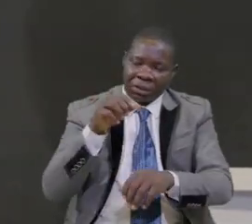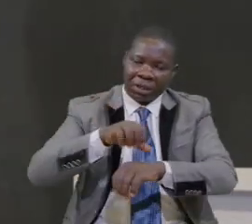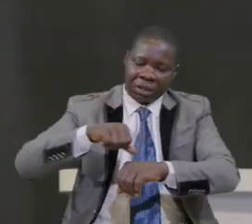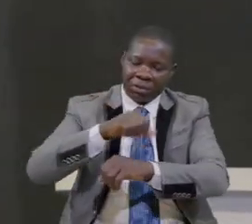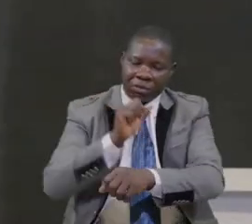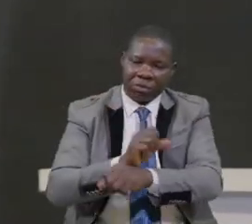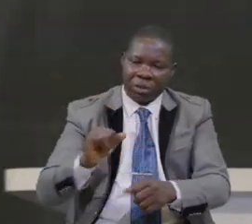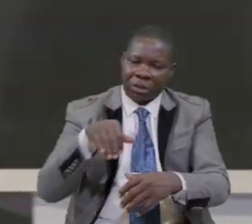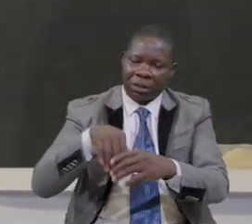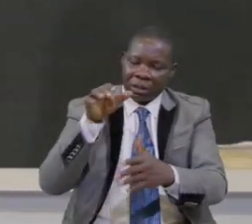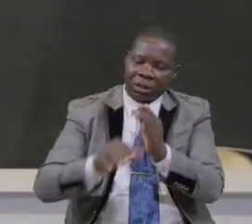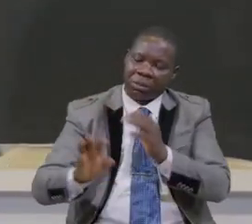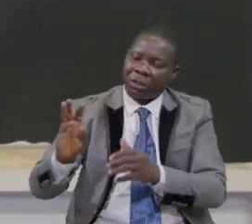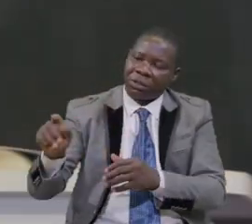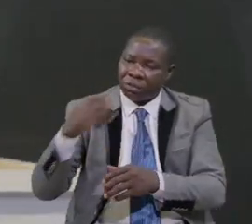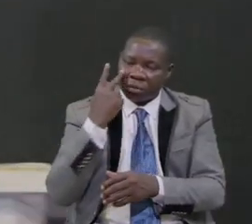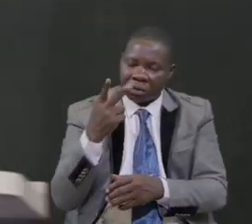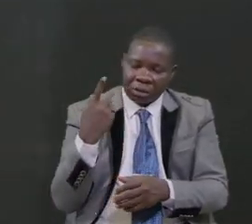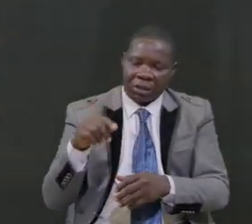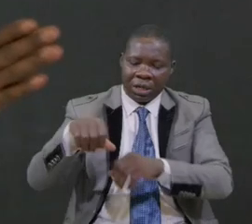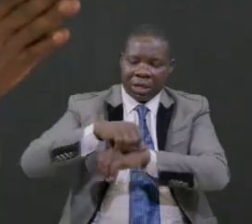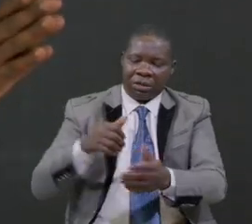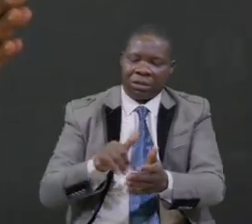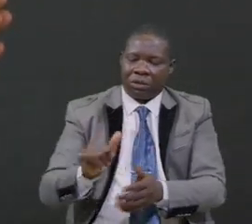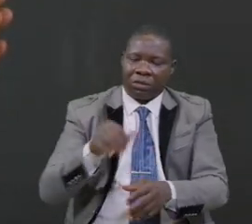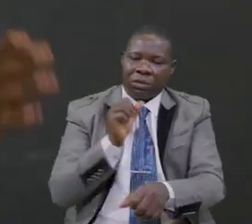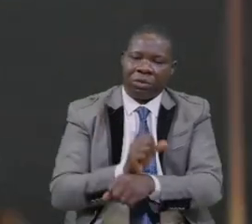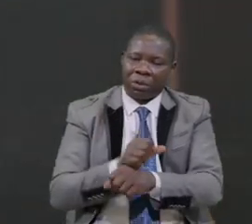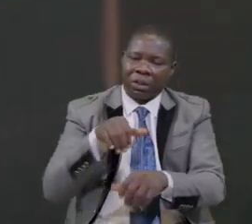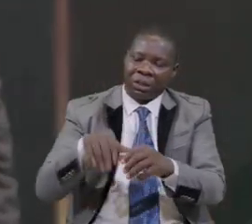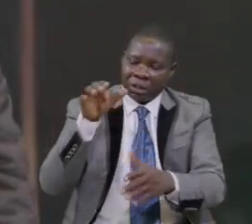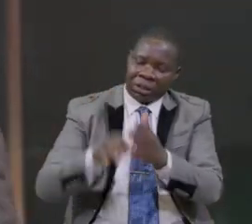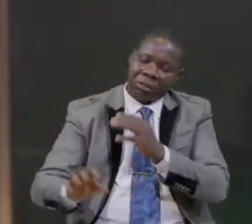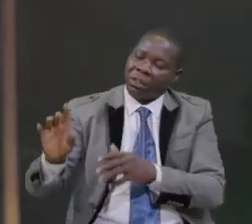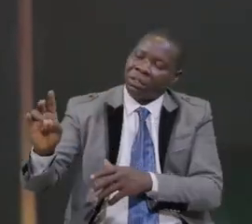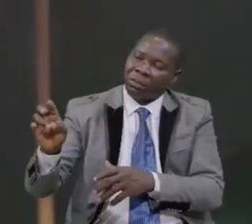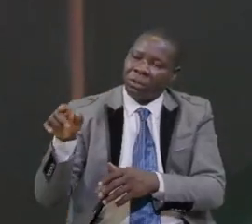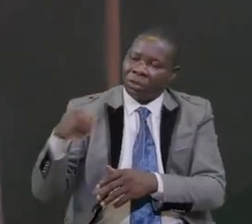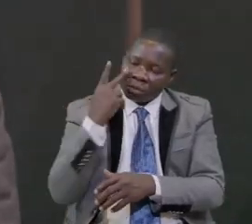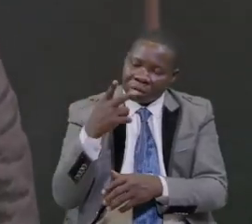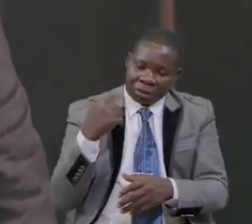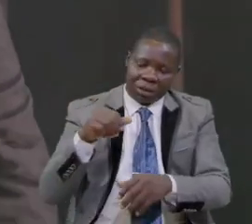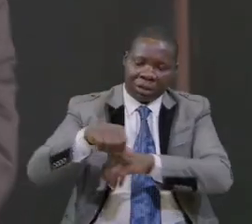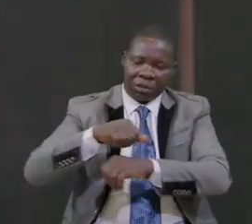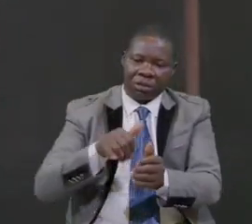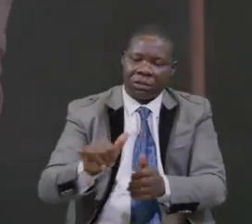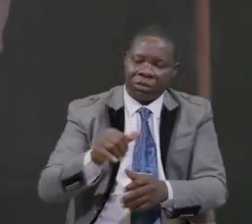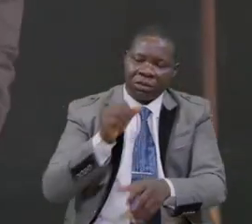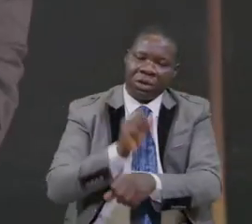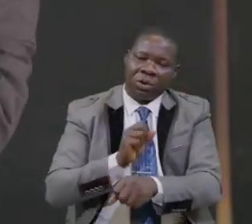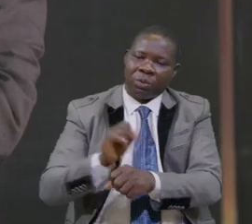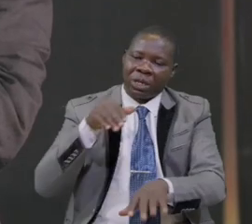voyez l'onction qui opère, chapitre 7, vous verrez l'onction qui opère toujours, regardez jusqu'à la